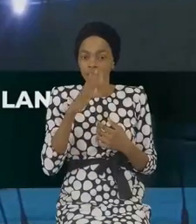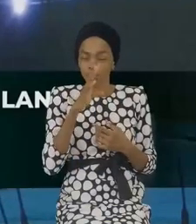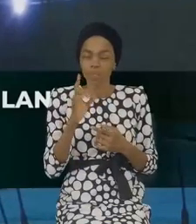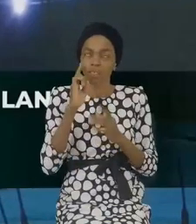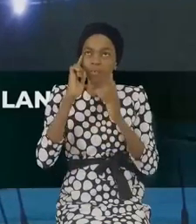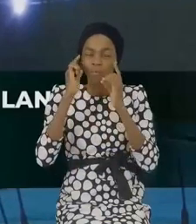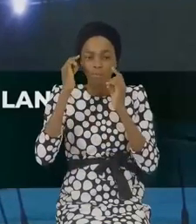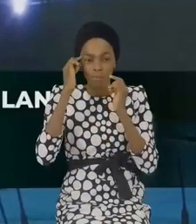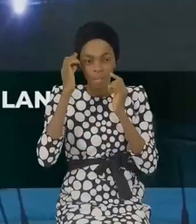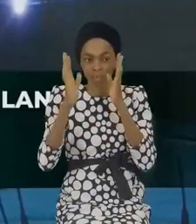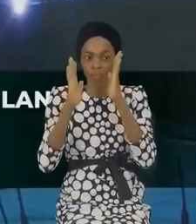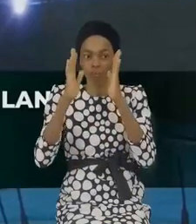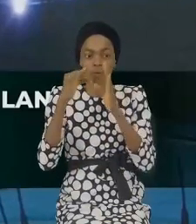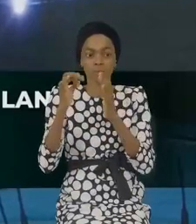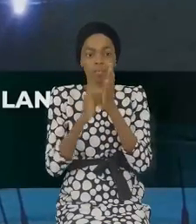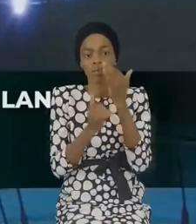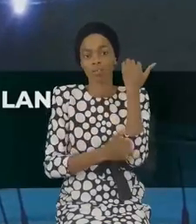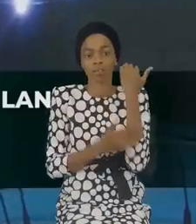d'y retourner.